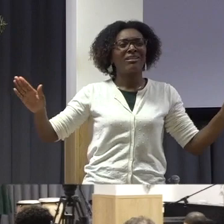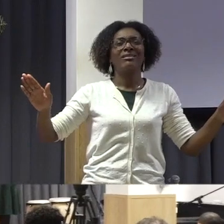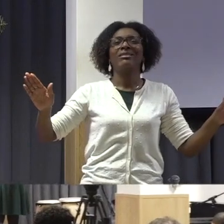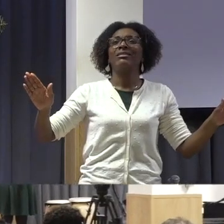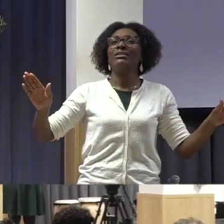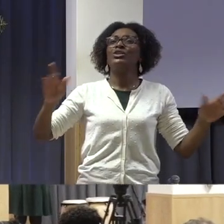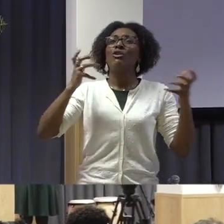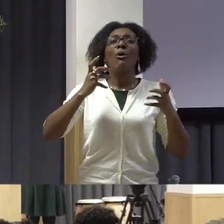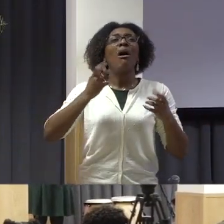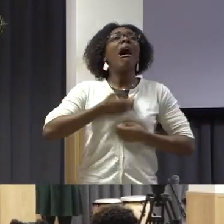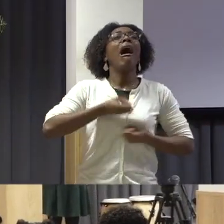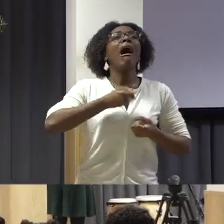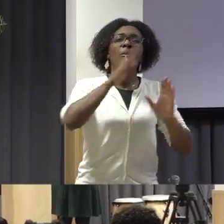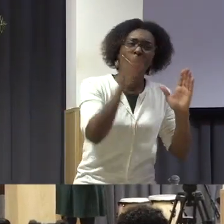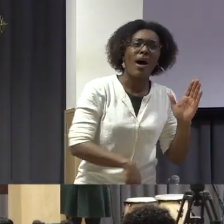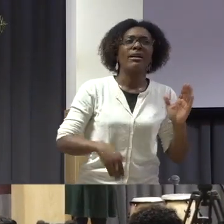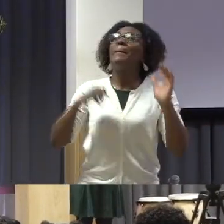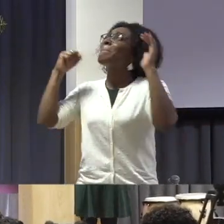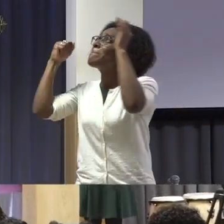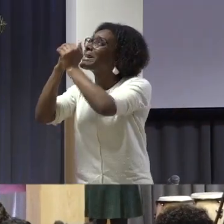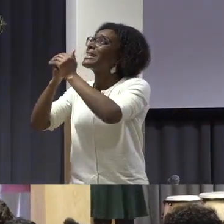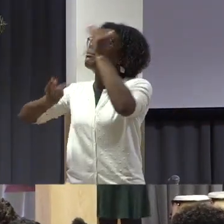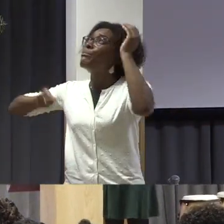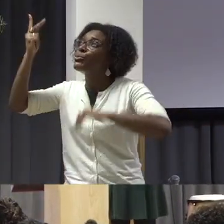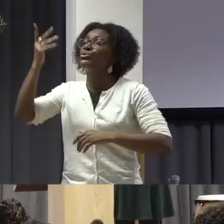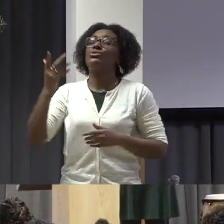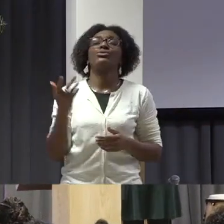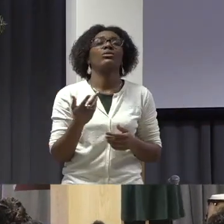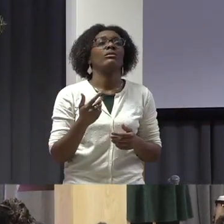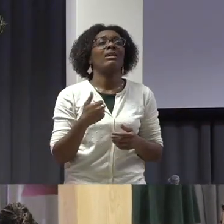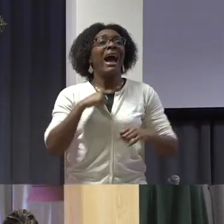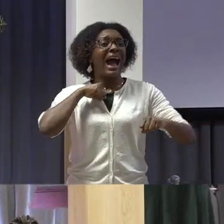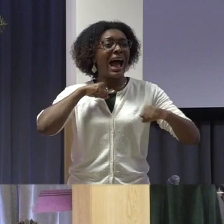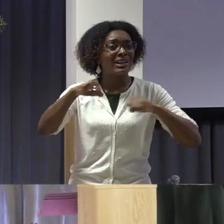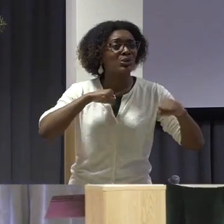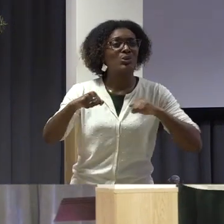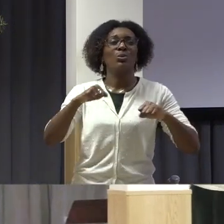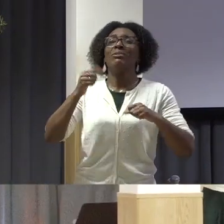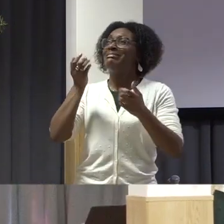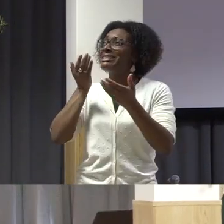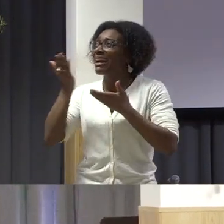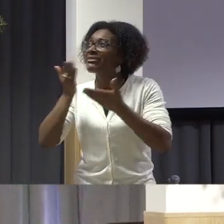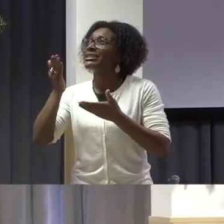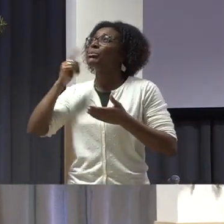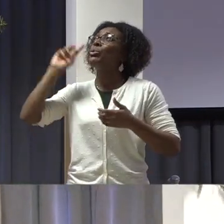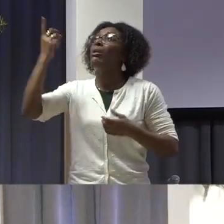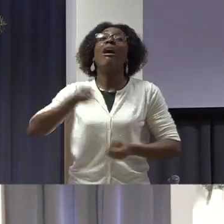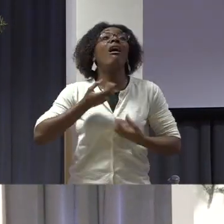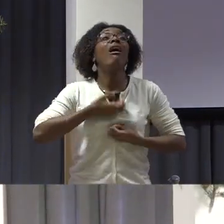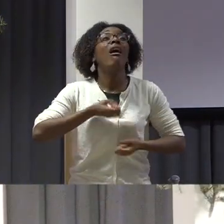moins et prier plus cette année nous voulons que nos actions soient plus éloquente que nos que nos paroles